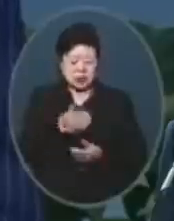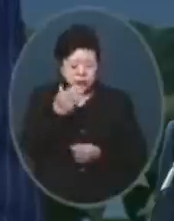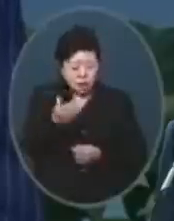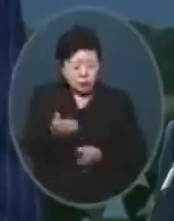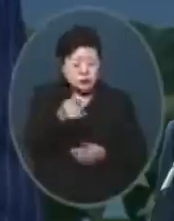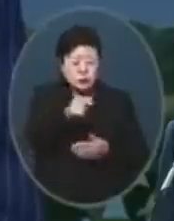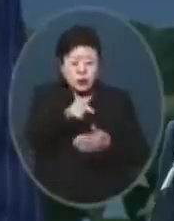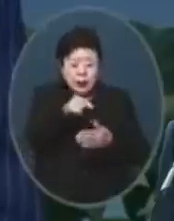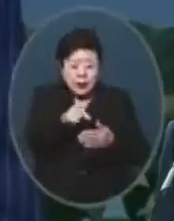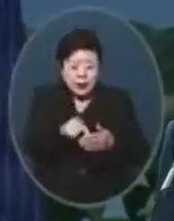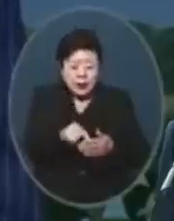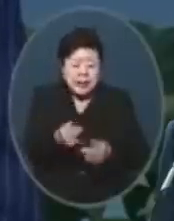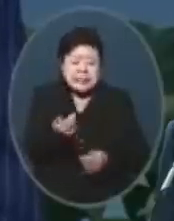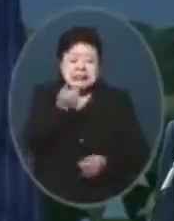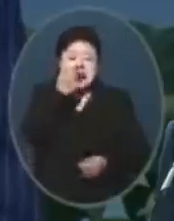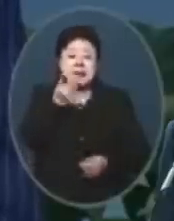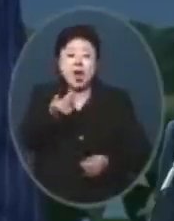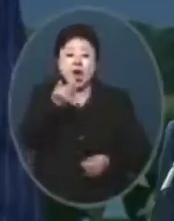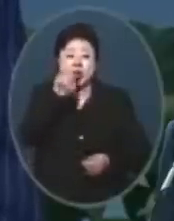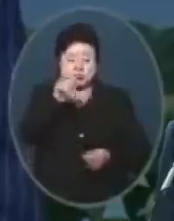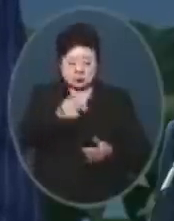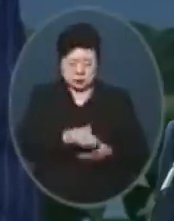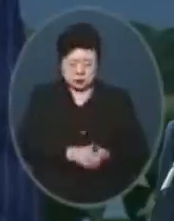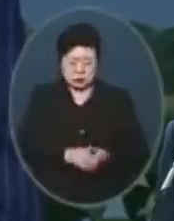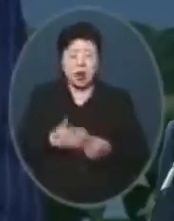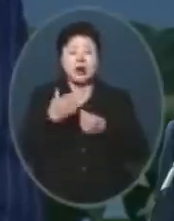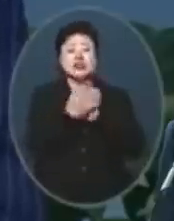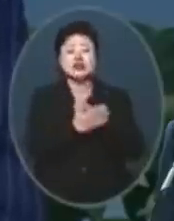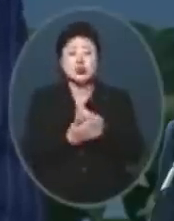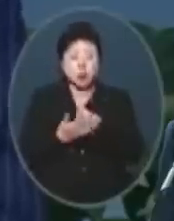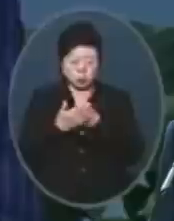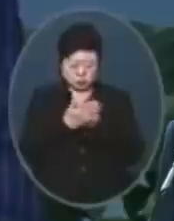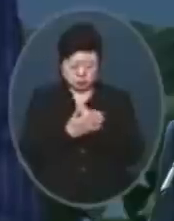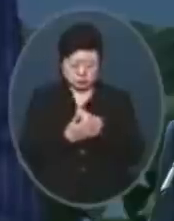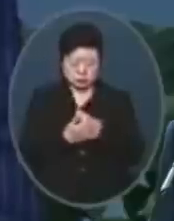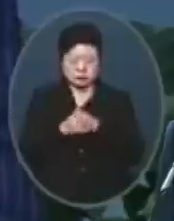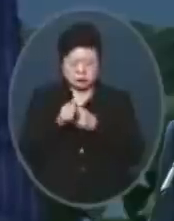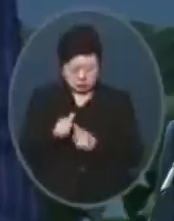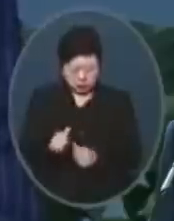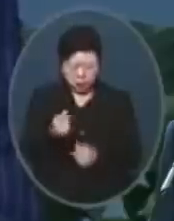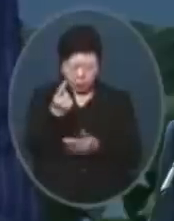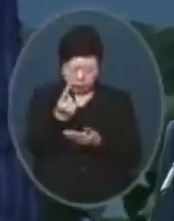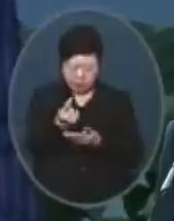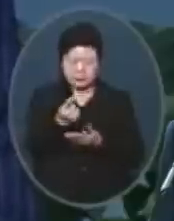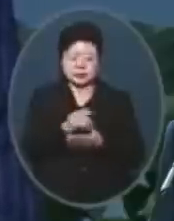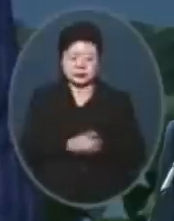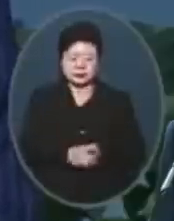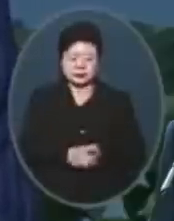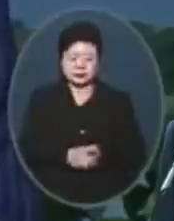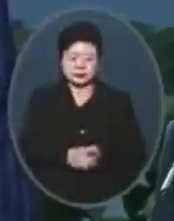여러분에게 생명의 은총이 따르게 되는 것입니다.